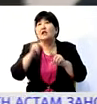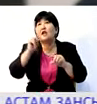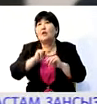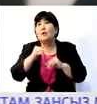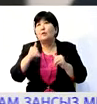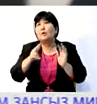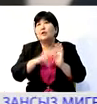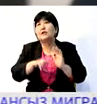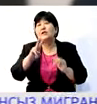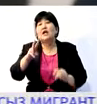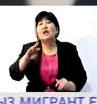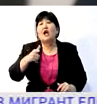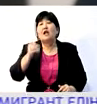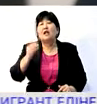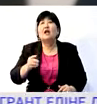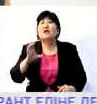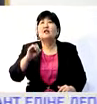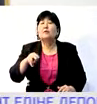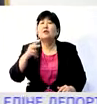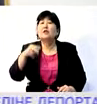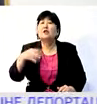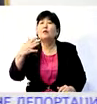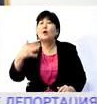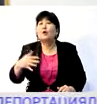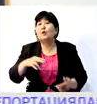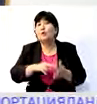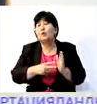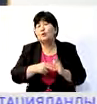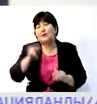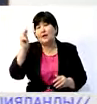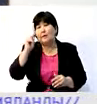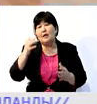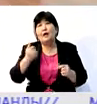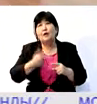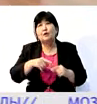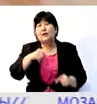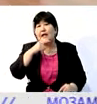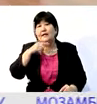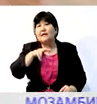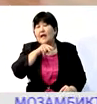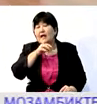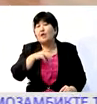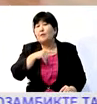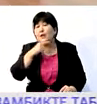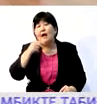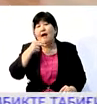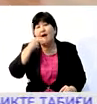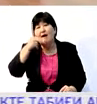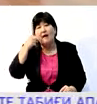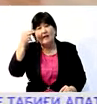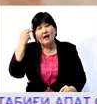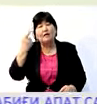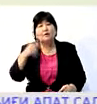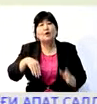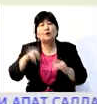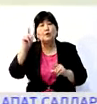Бүгінде 82 жалағаштық жас серпін 2050 әлеуметтік жобасы бойынша білім алуда. Сондай-ақ Ресей, Корея, Беларусия, Қытай елдерінің жоғары оқу